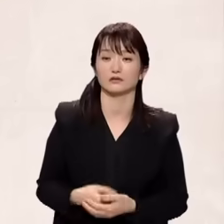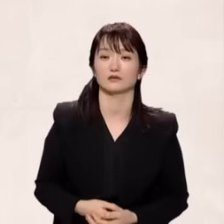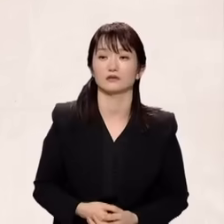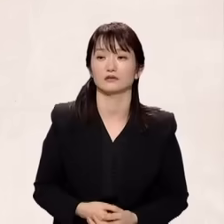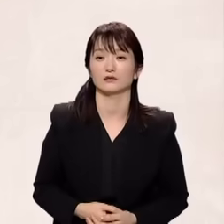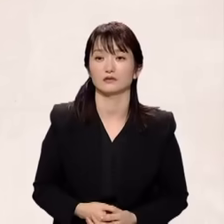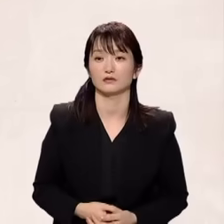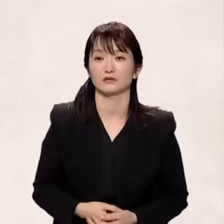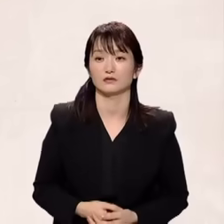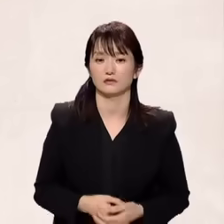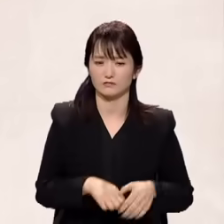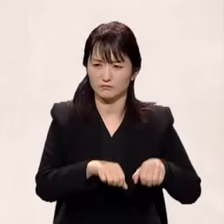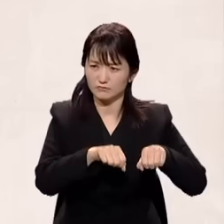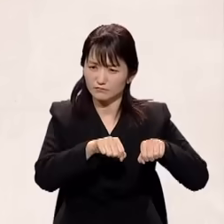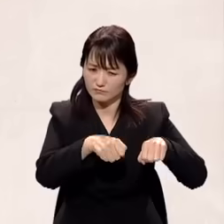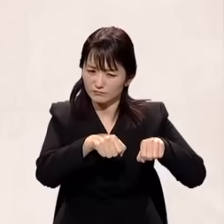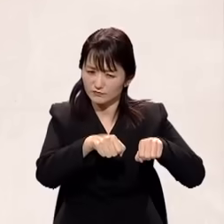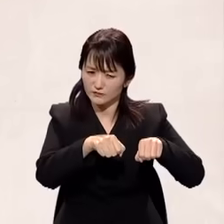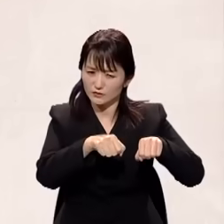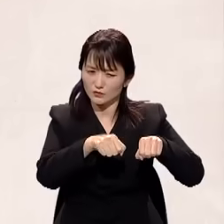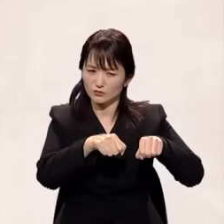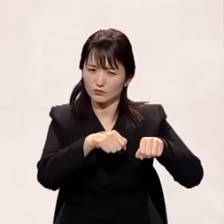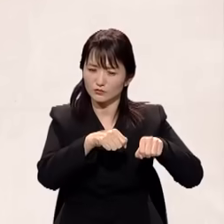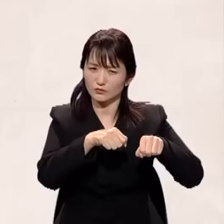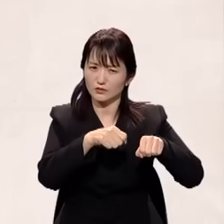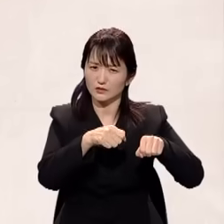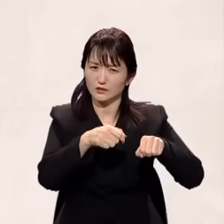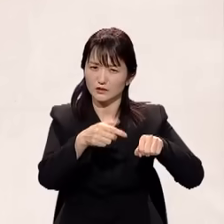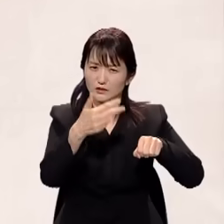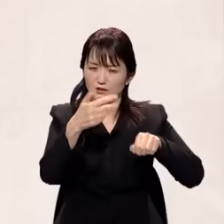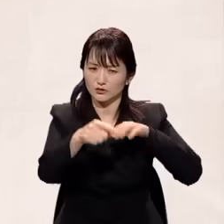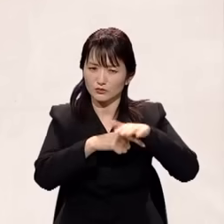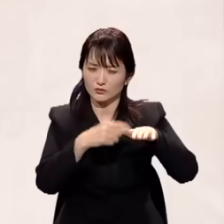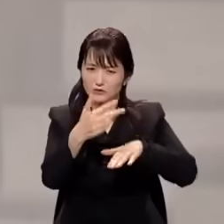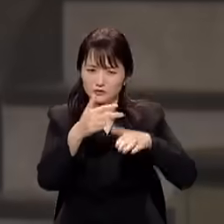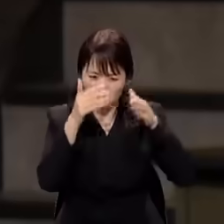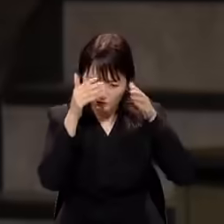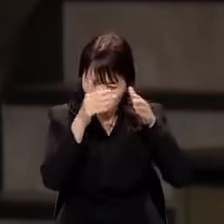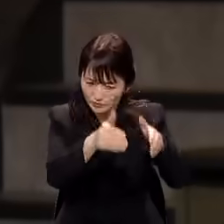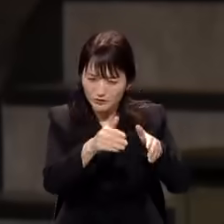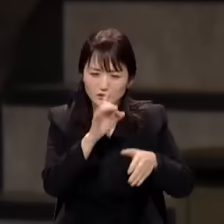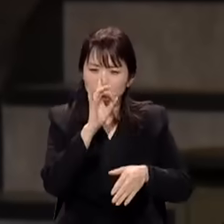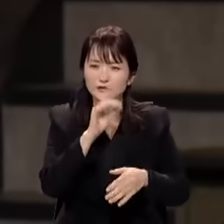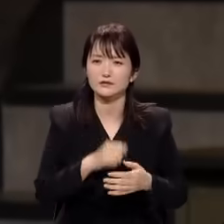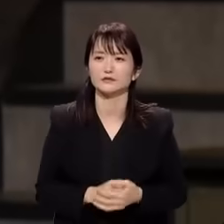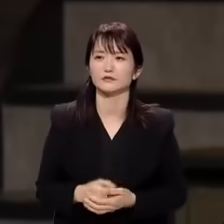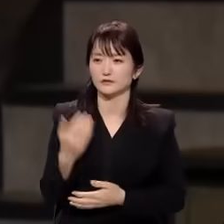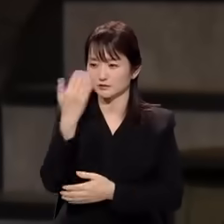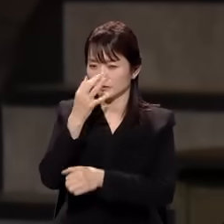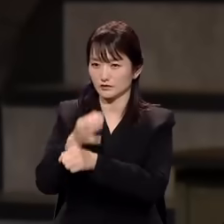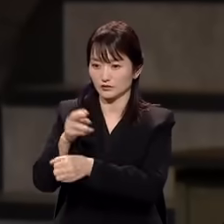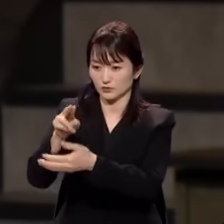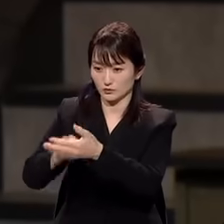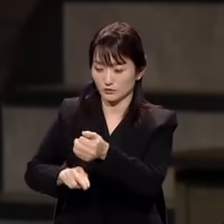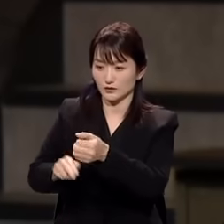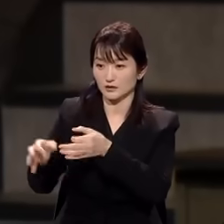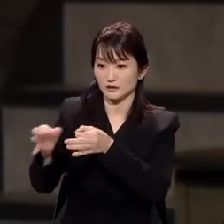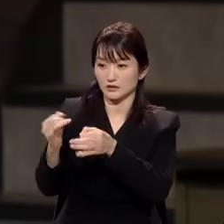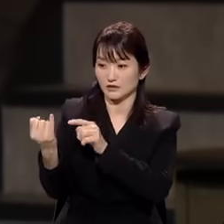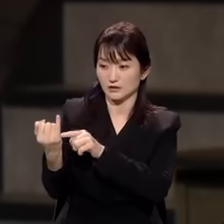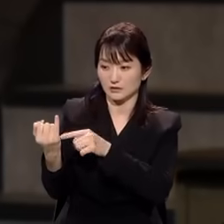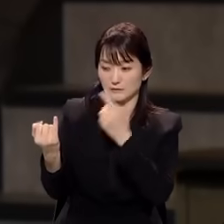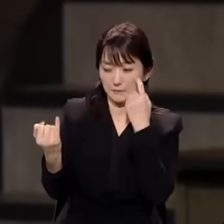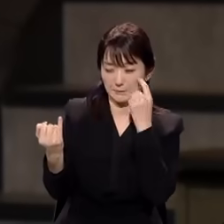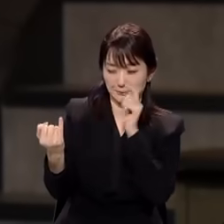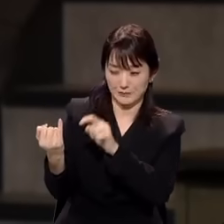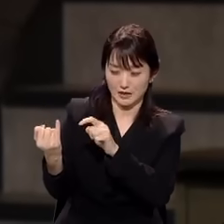개인적으로는 이것을 오토바이 국한시키는 것은 상당히 위험하다라고 봅니다. 왜 그러냐면 성매매 업소 여성도 일종의 성적인 타겟이 될 수